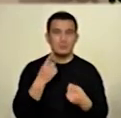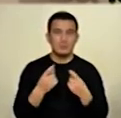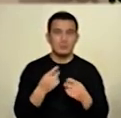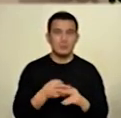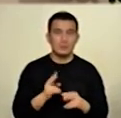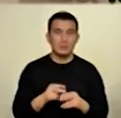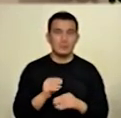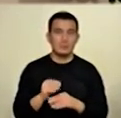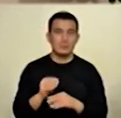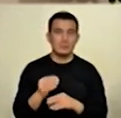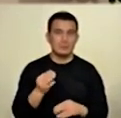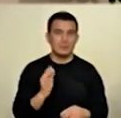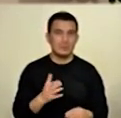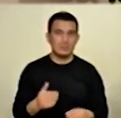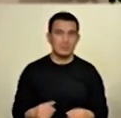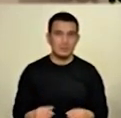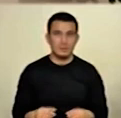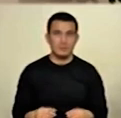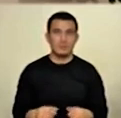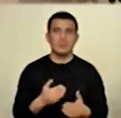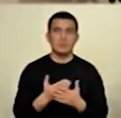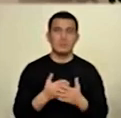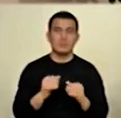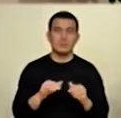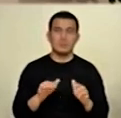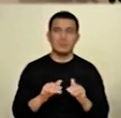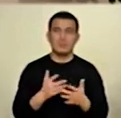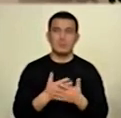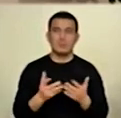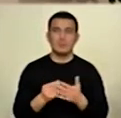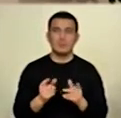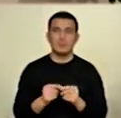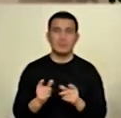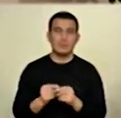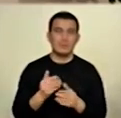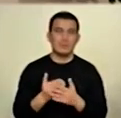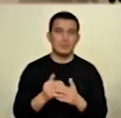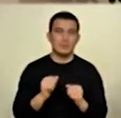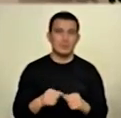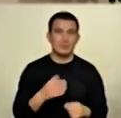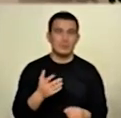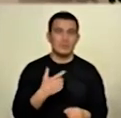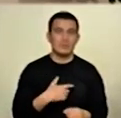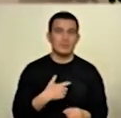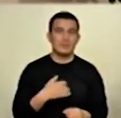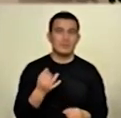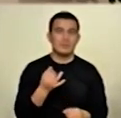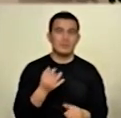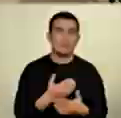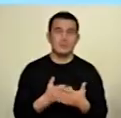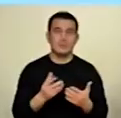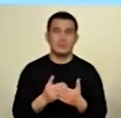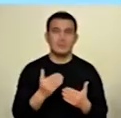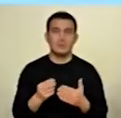ega bo'lamiz. Misol tariqasida mana kompyuterimizning oynasidan ixtiyoriy bir matnli ma'lumotimiz bo'lishi mumkin. Mana qiziqishlarim degan ma'lumot ekan. O'sha